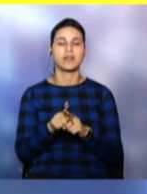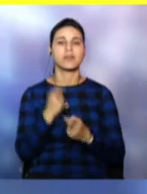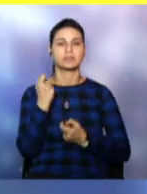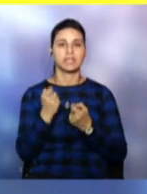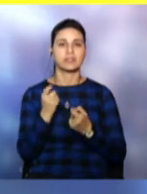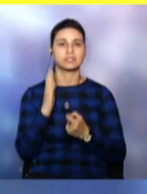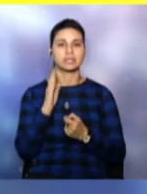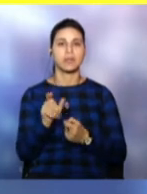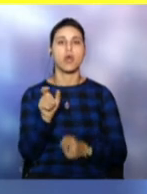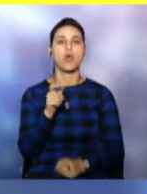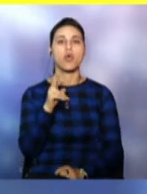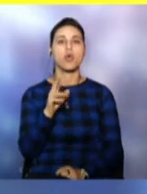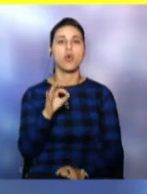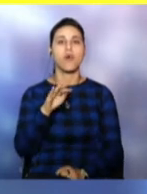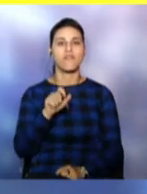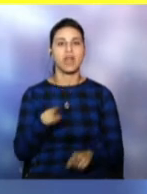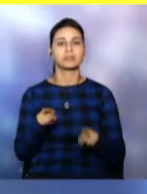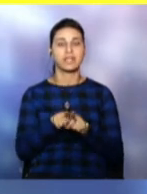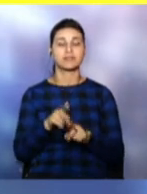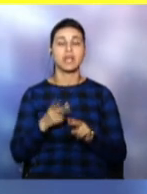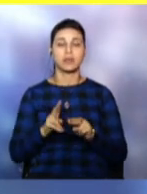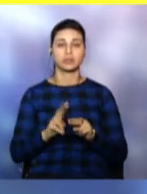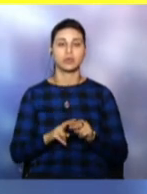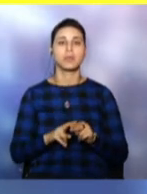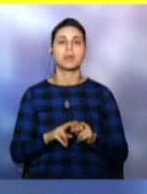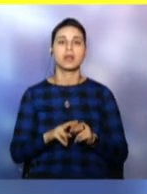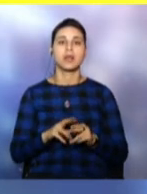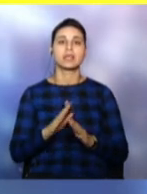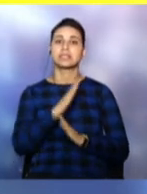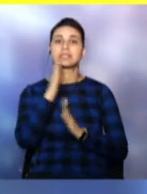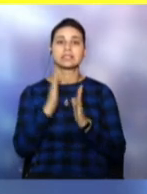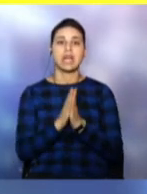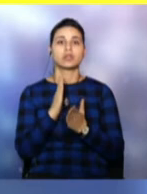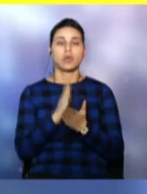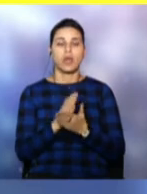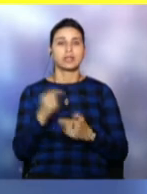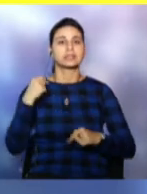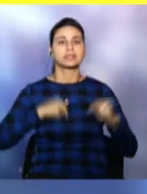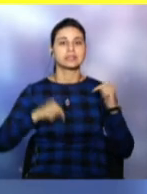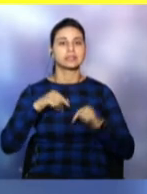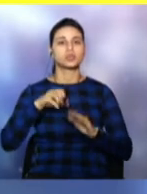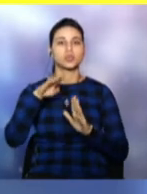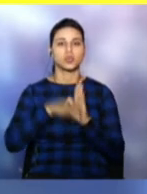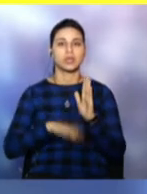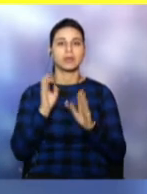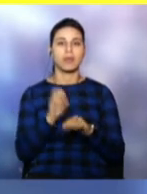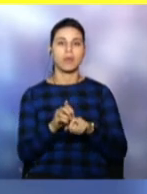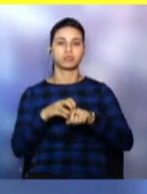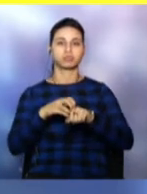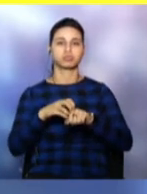სტრუქტურებს წარმოქმნის, კოფეინის მსგავსია ეს მოლეკულები და ამიტომ საერთო ეფექტი არის პურინების ცვლის გამწვავება,